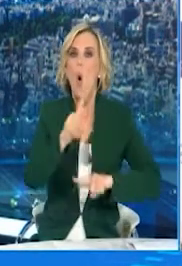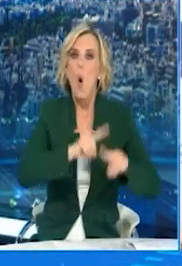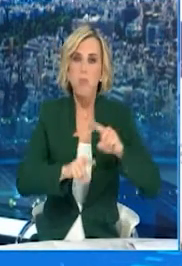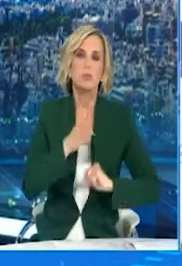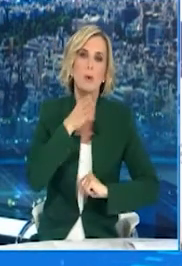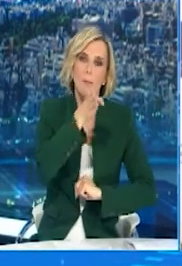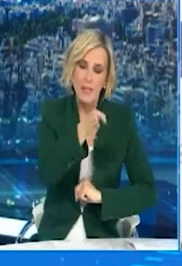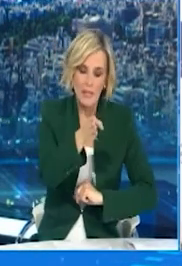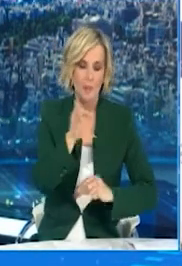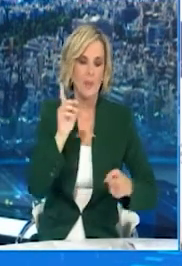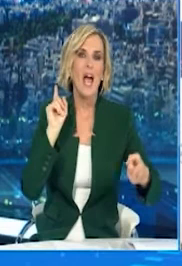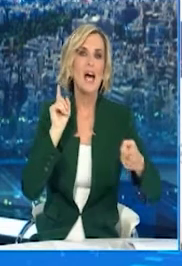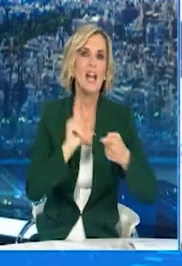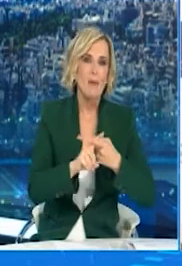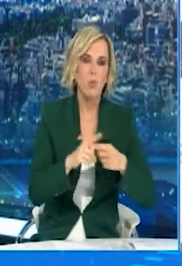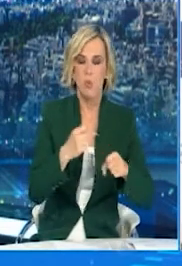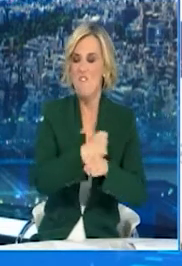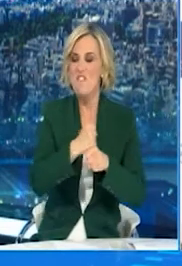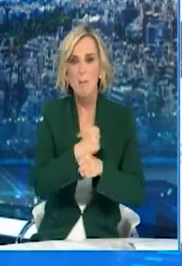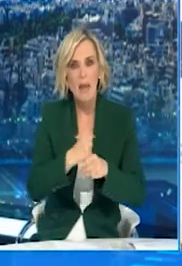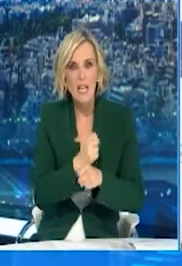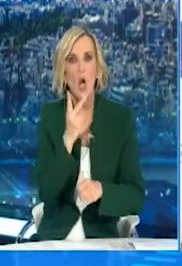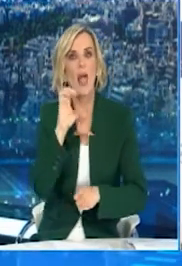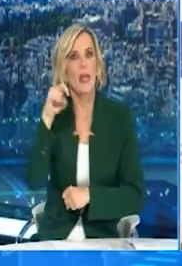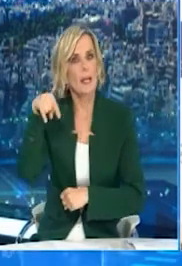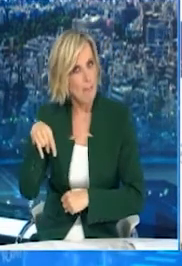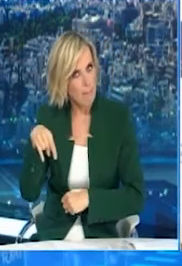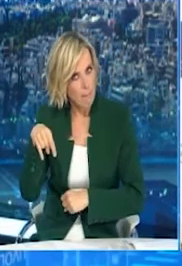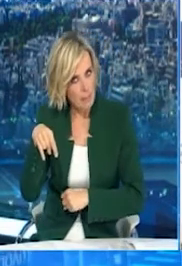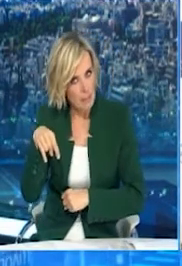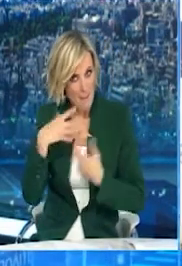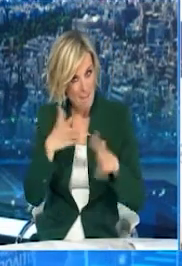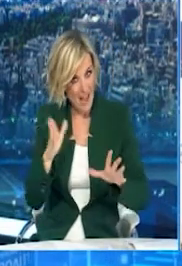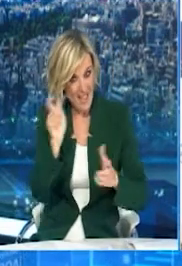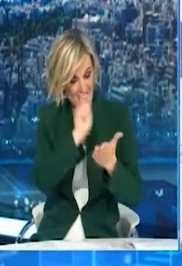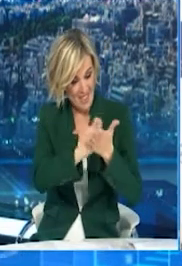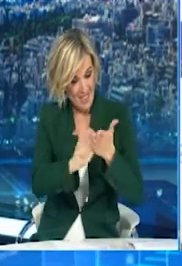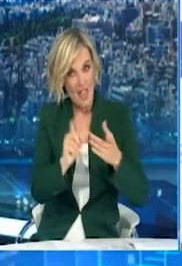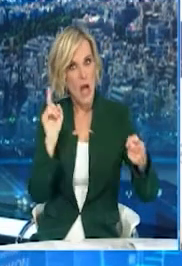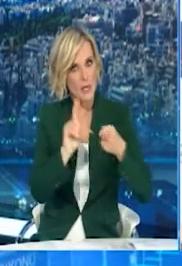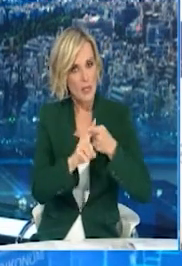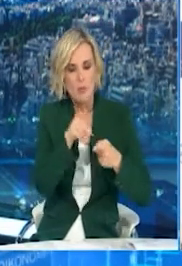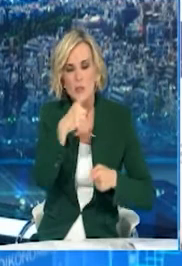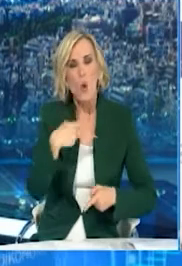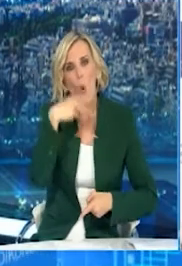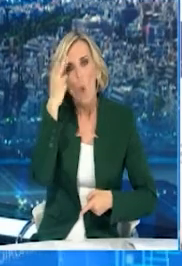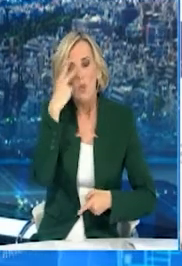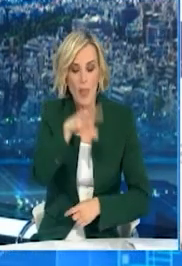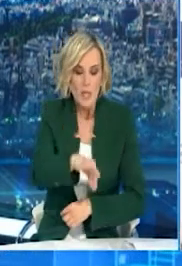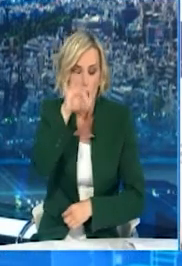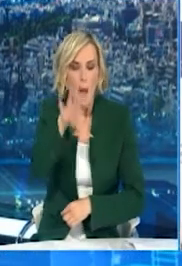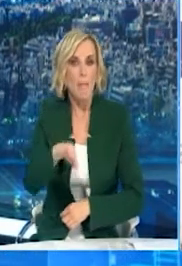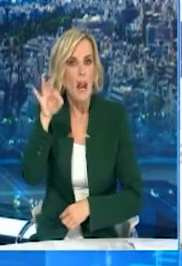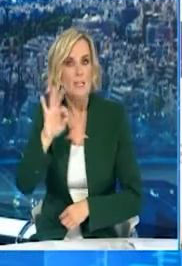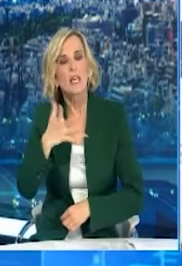φαρμακεία, είτε με την άειλη συνταγογράφηση, θα μπορούν μπαίνοντας στην πλατφόρμα και με τη χρήση του ΑΜΚΑ τους να επιλέξουν την επιλογή έτσι ώστε να